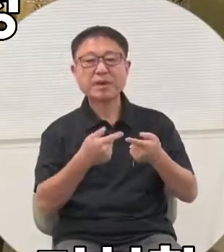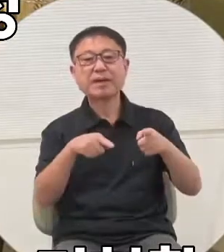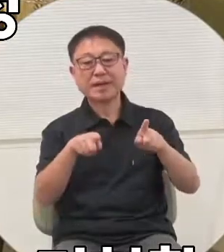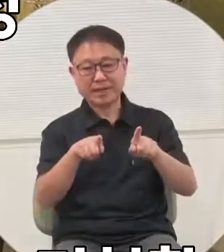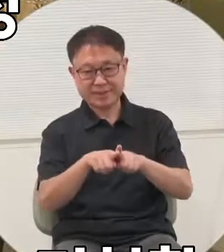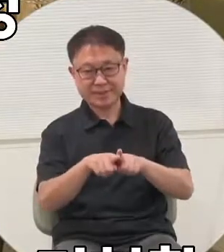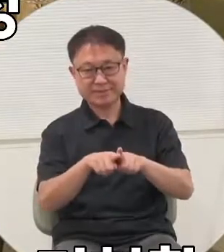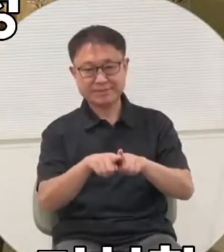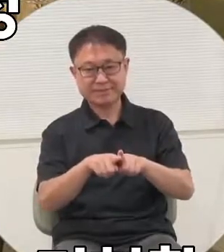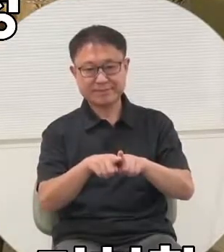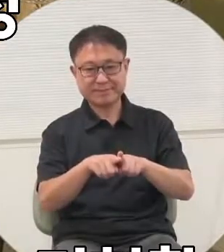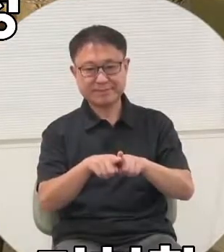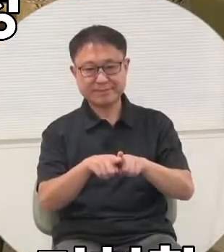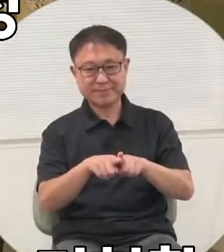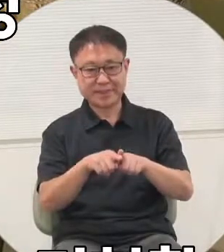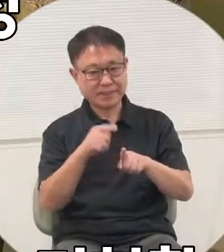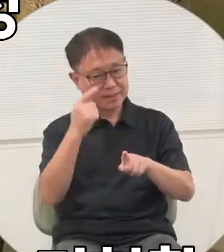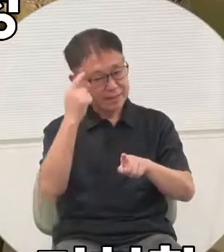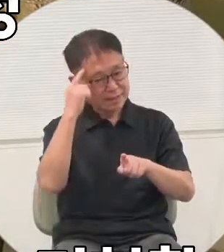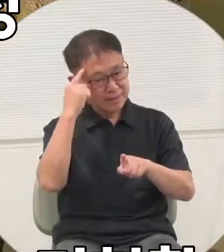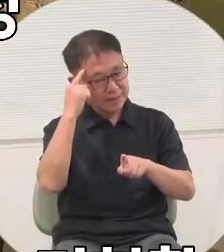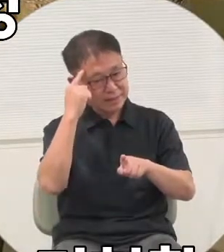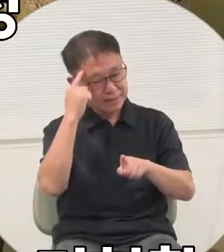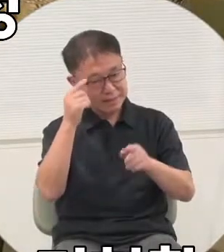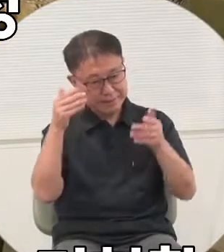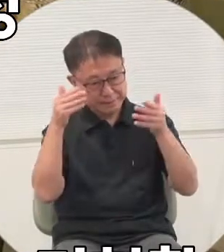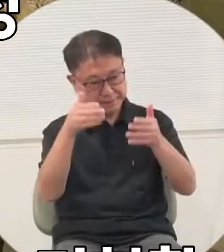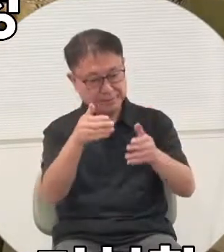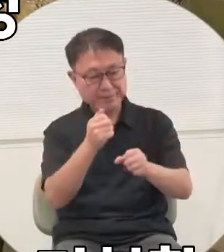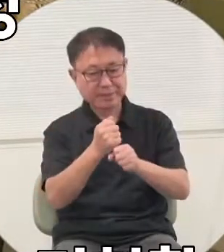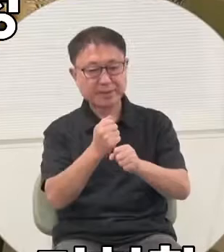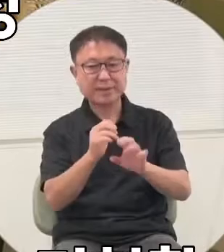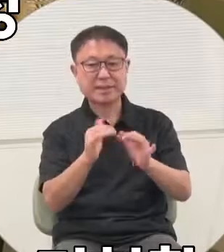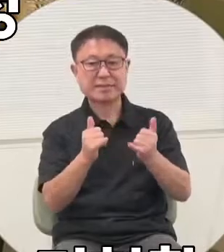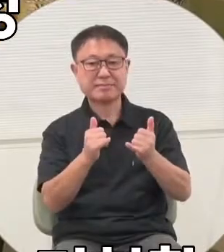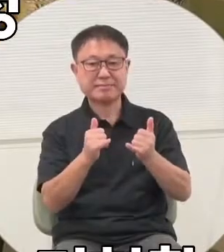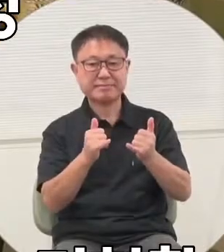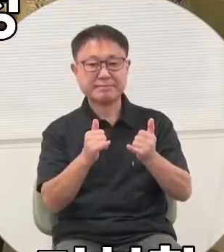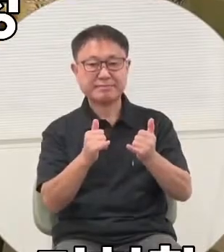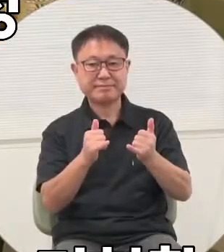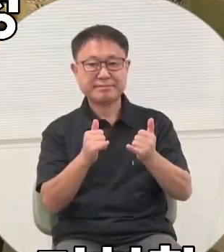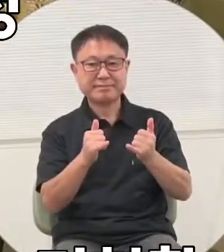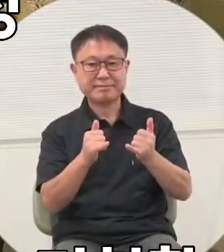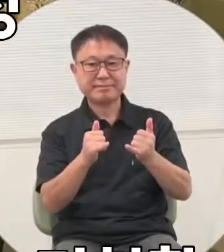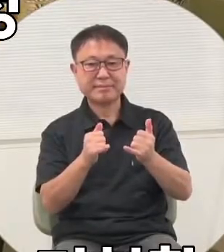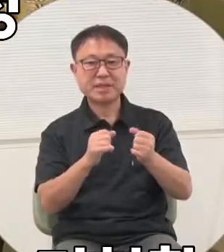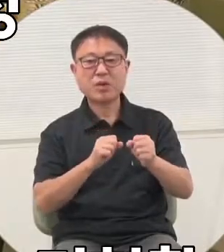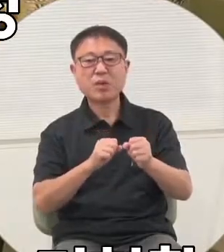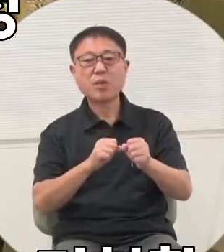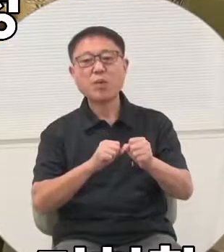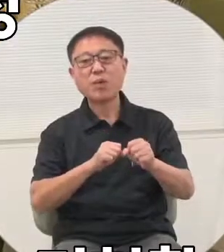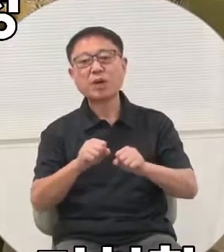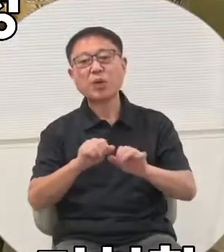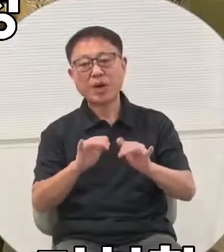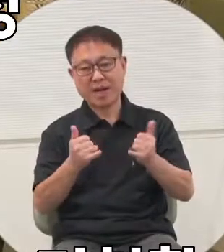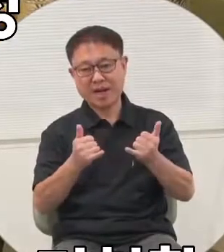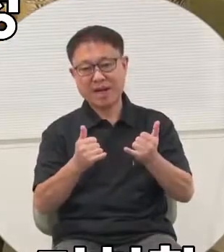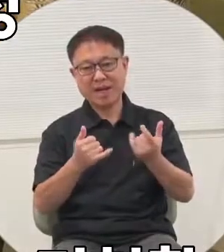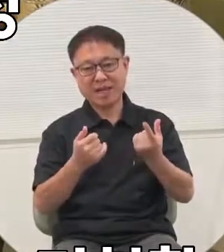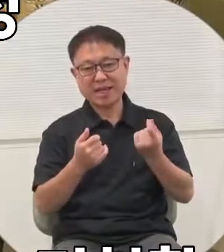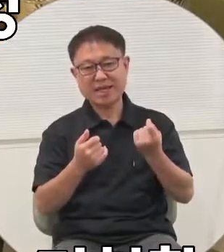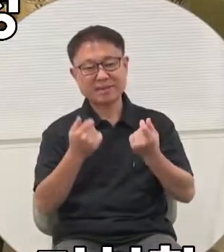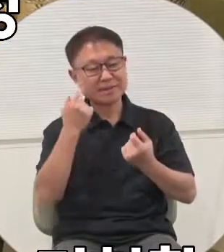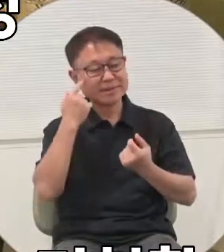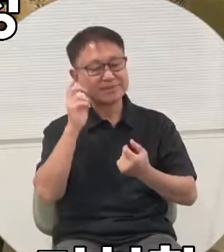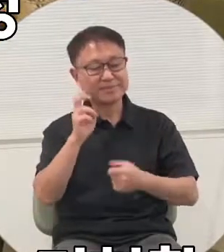그리고 그 가치에 맞는 방향성을 만들어가는 사람들이 사실 마을 활동가이지 않을까라는 생각을